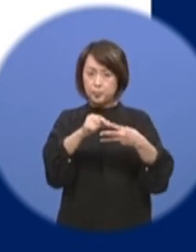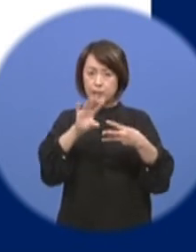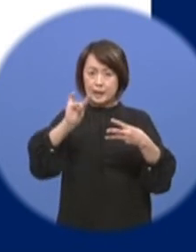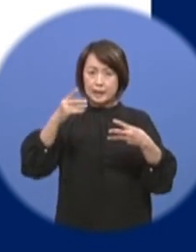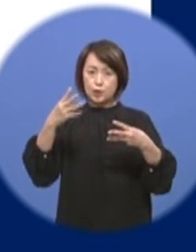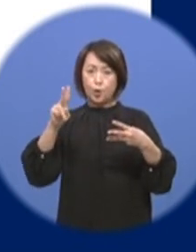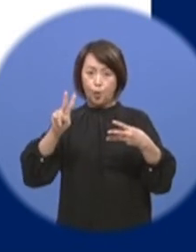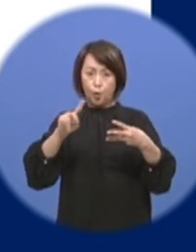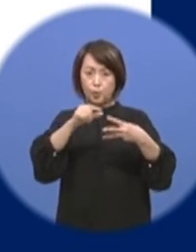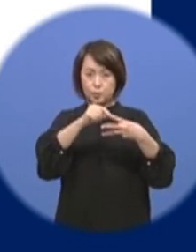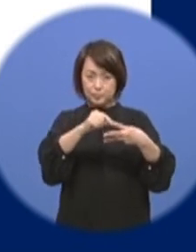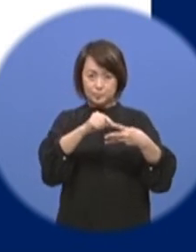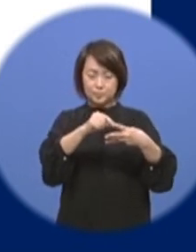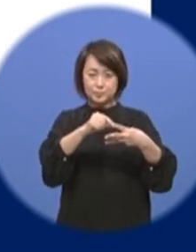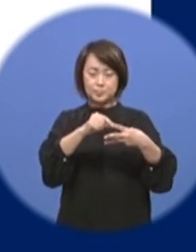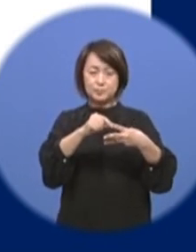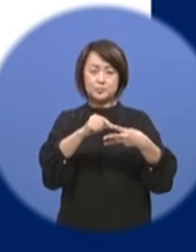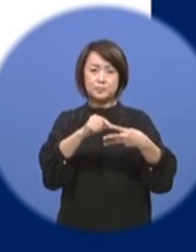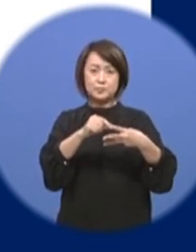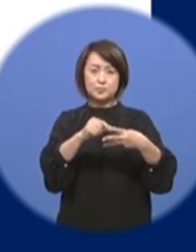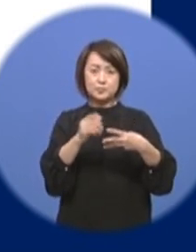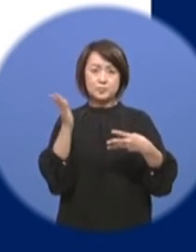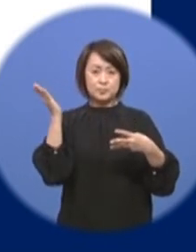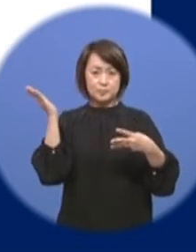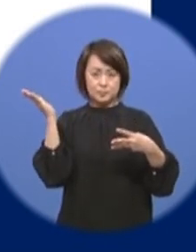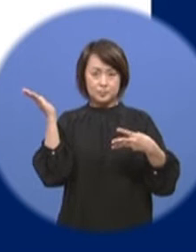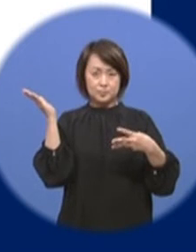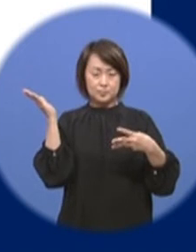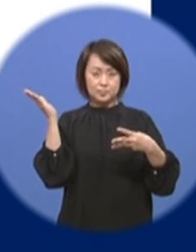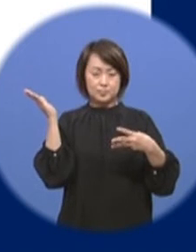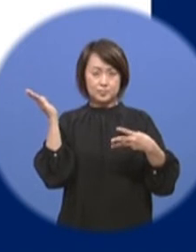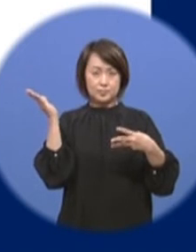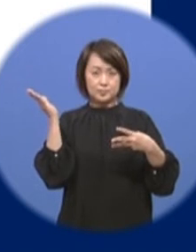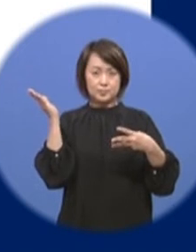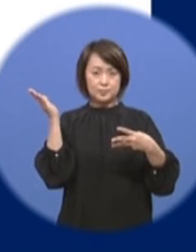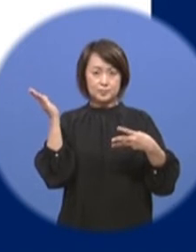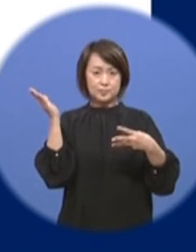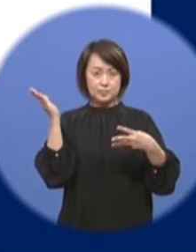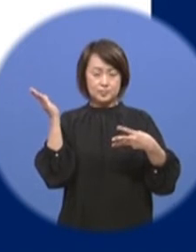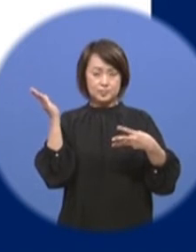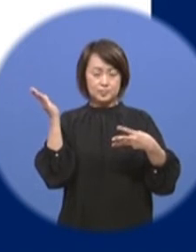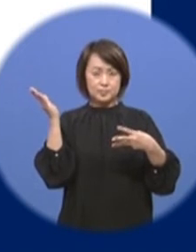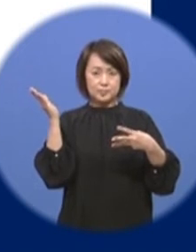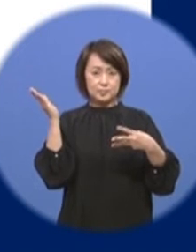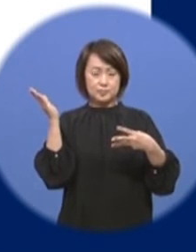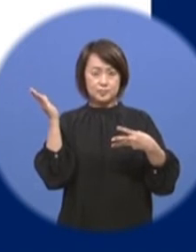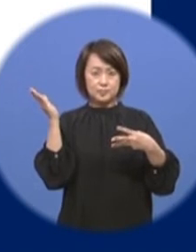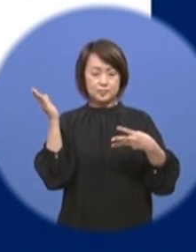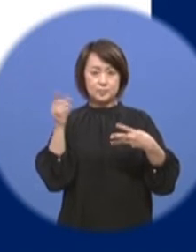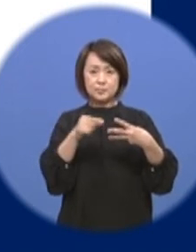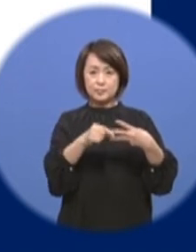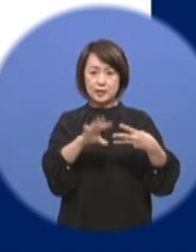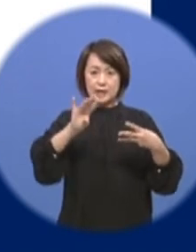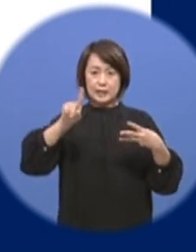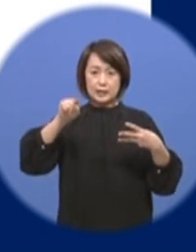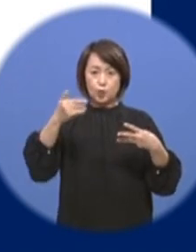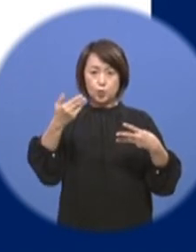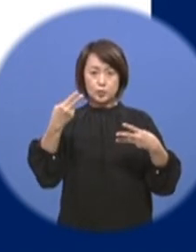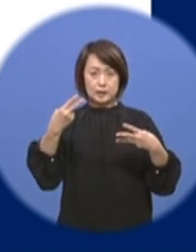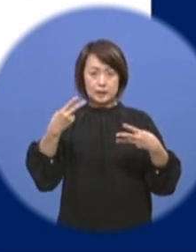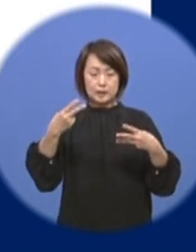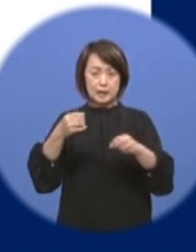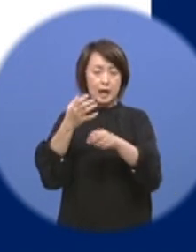口座番号は041560レイバン時のくに信用金庫